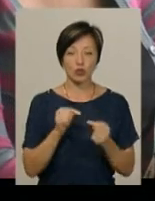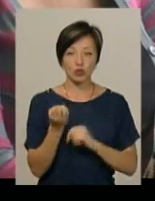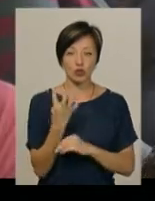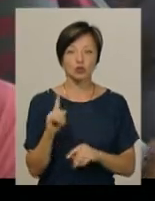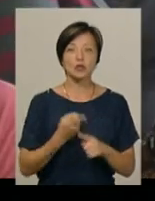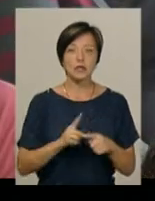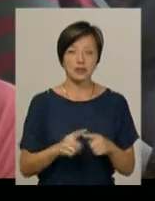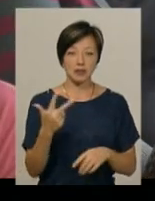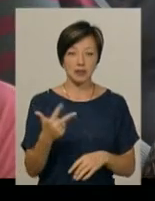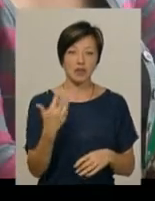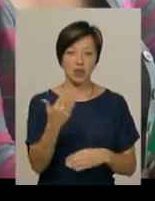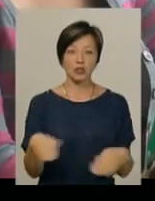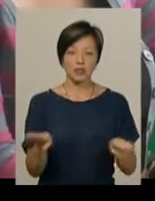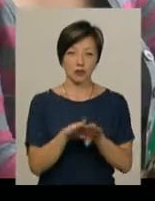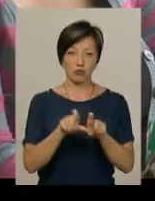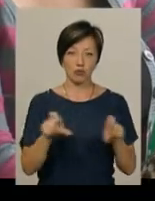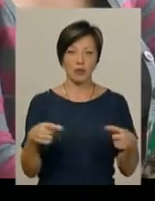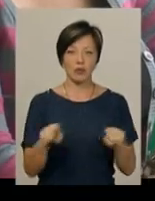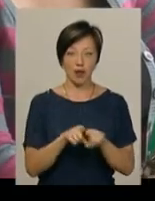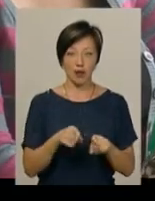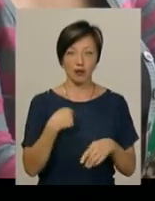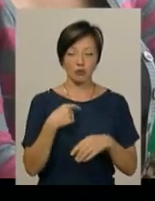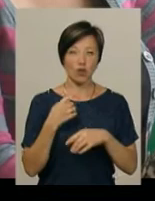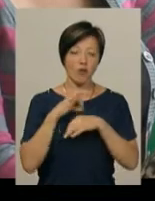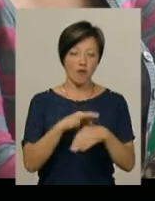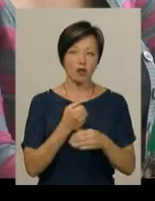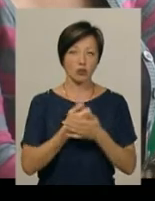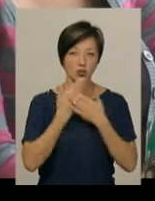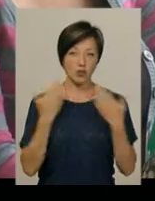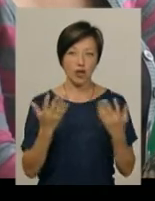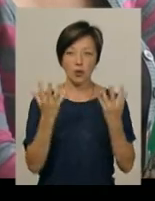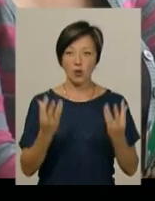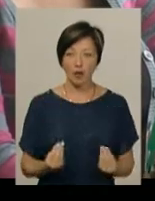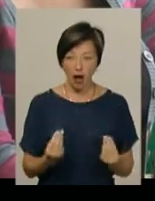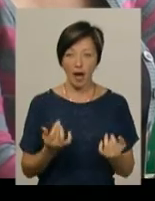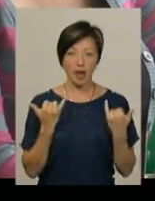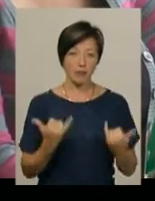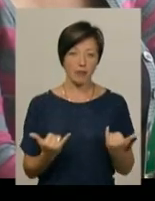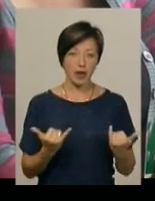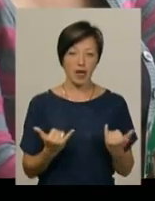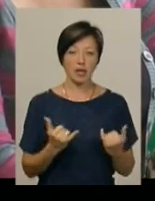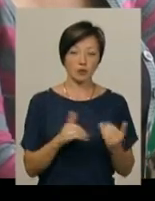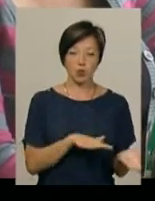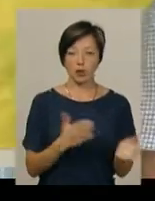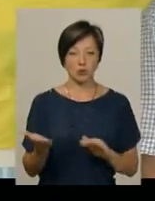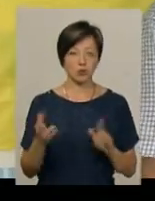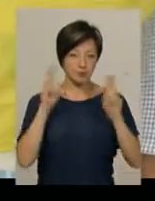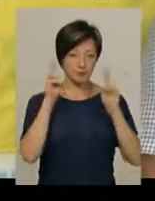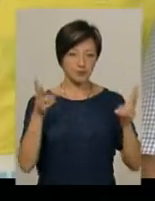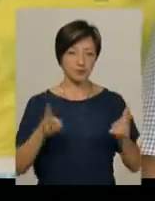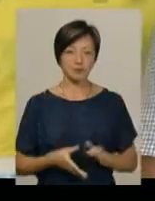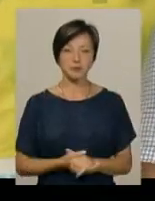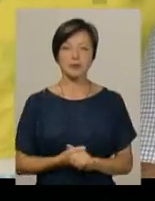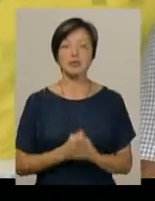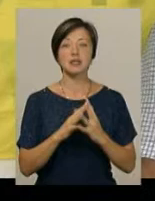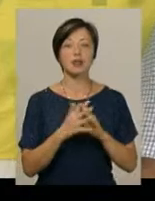3? Все, ваша школа закрита. Отак нас довели до останнього дня. А тепер нам ні сюди, ні туди.